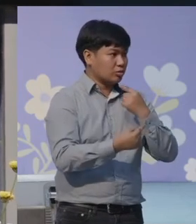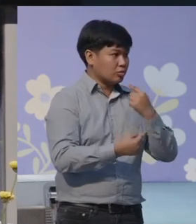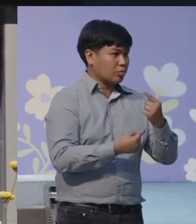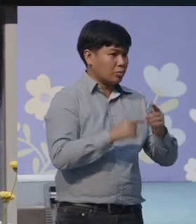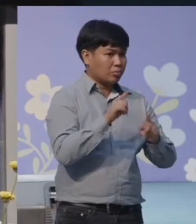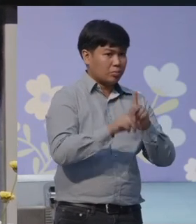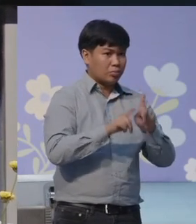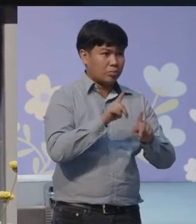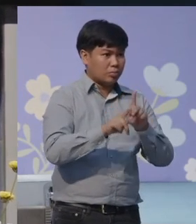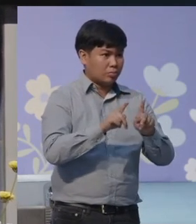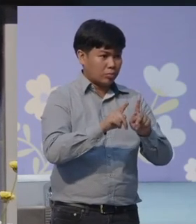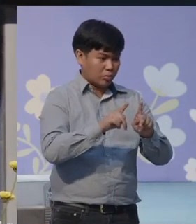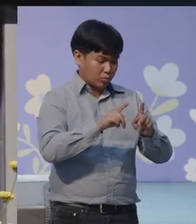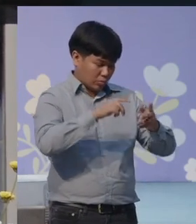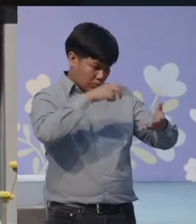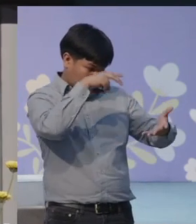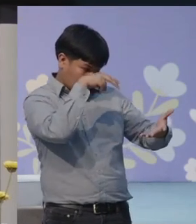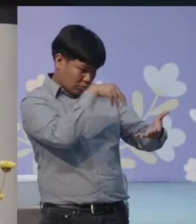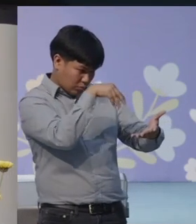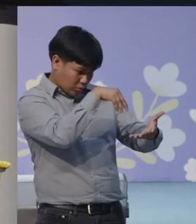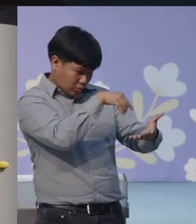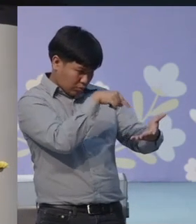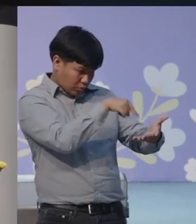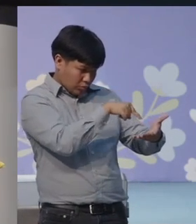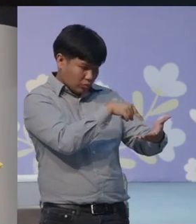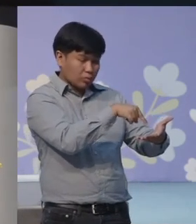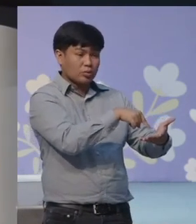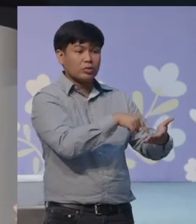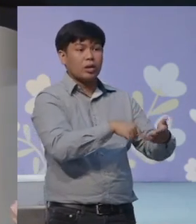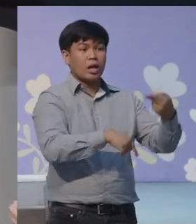mga nag-aaral ng Biblia na itong